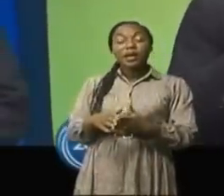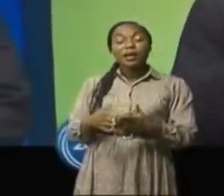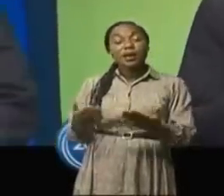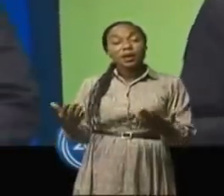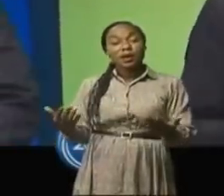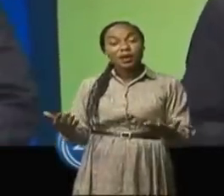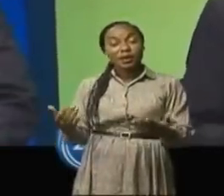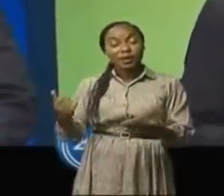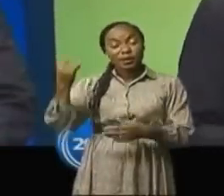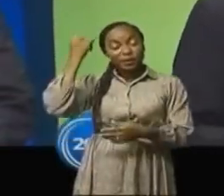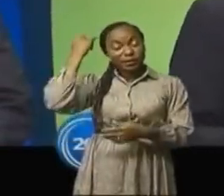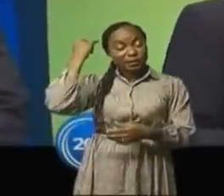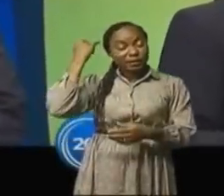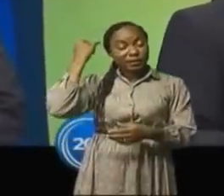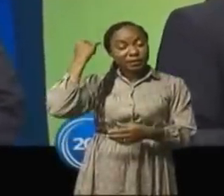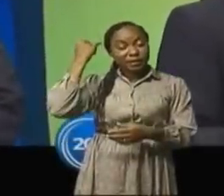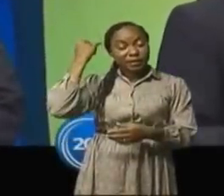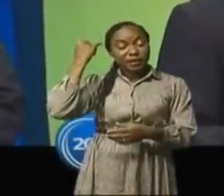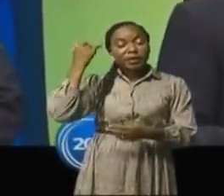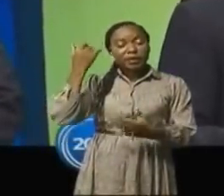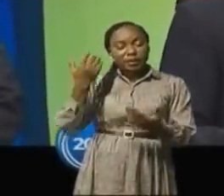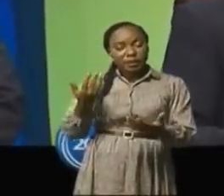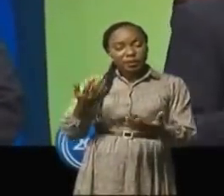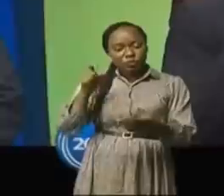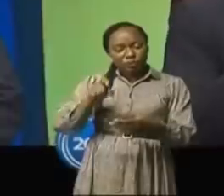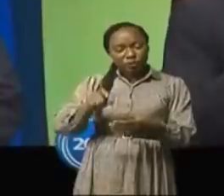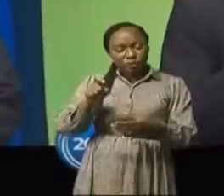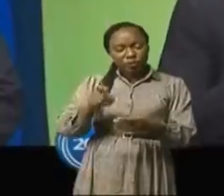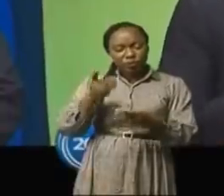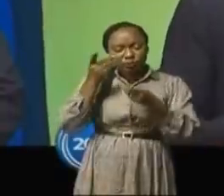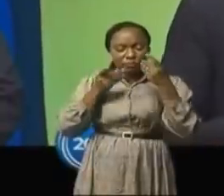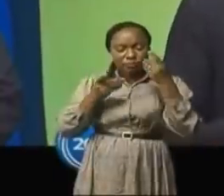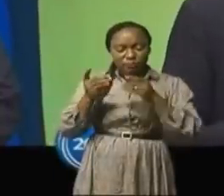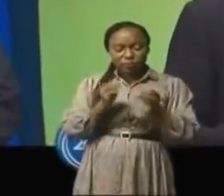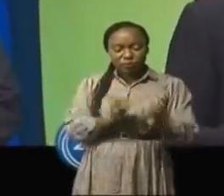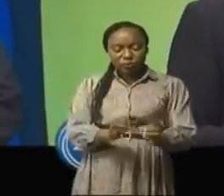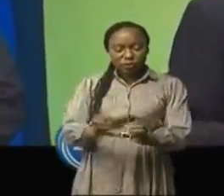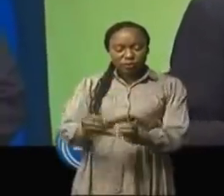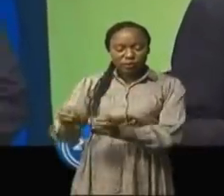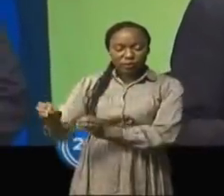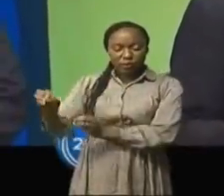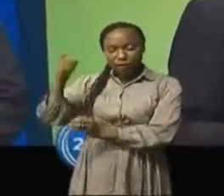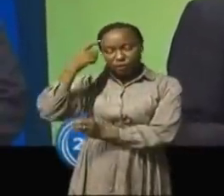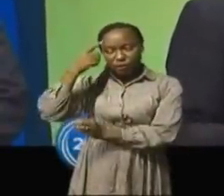pouvait être organisé pour les chefs de l'État,